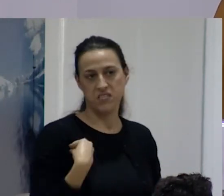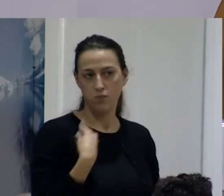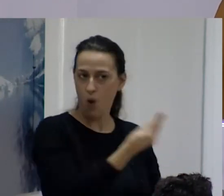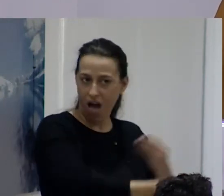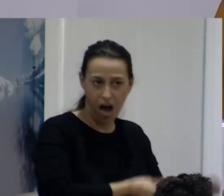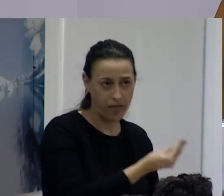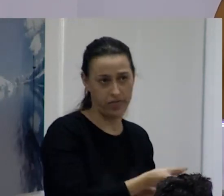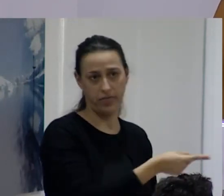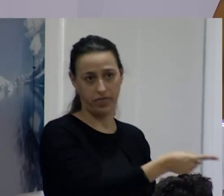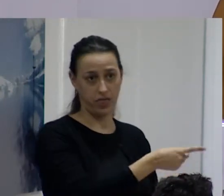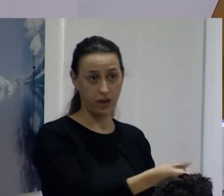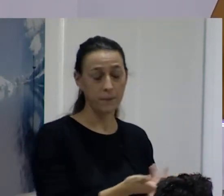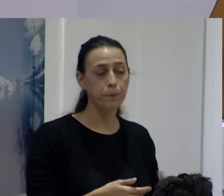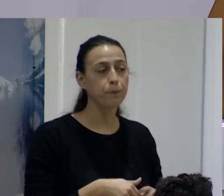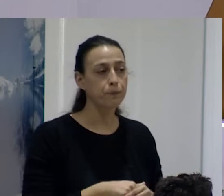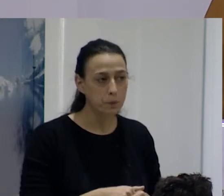de xicotets relats.